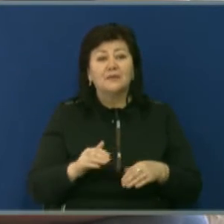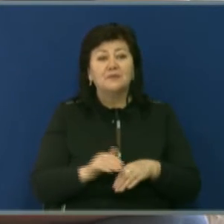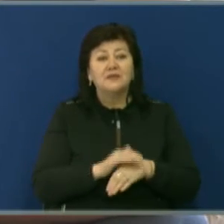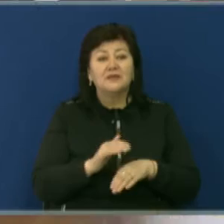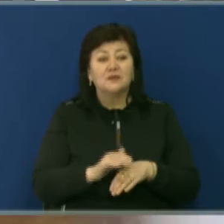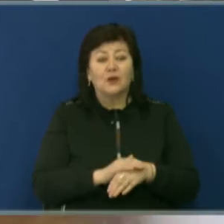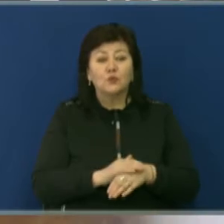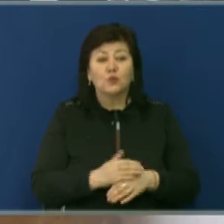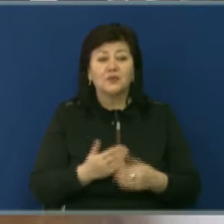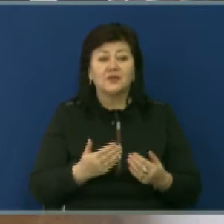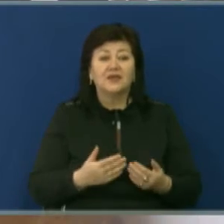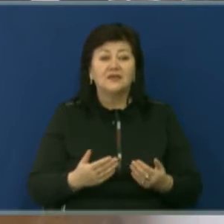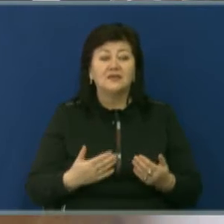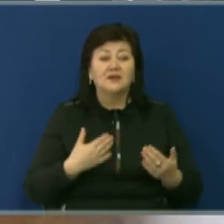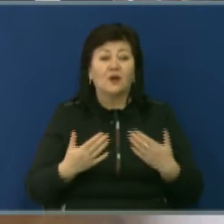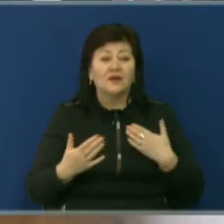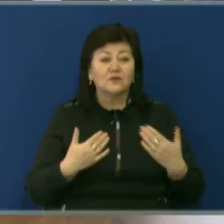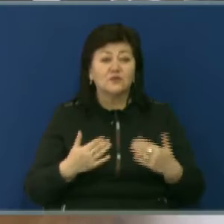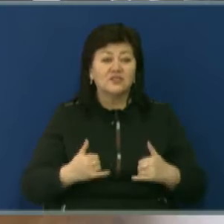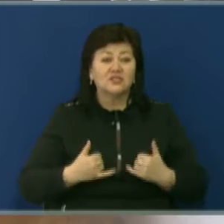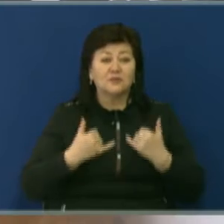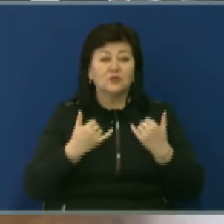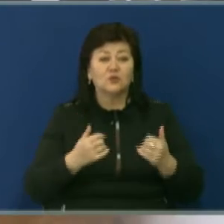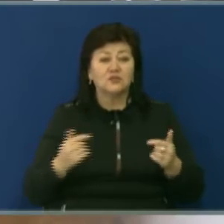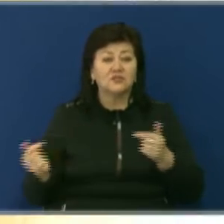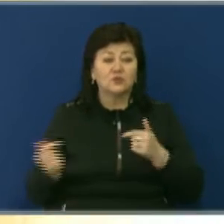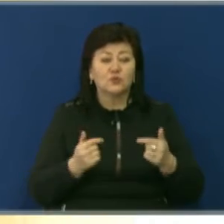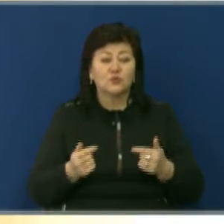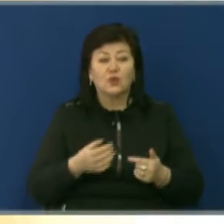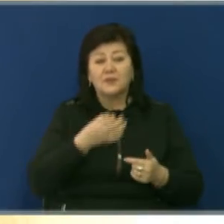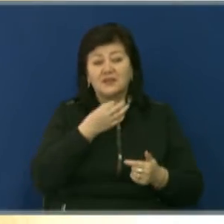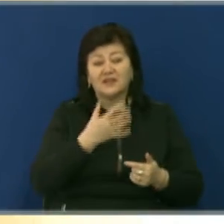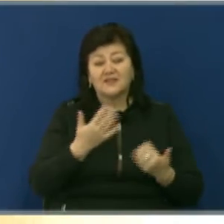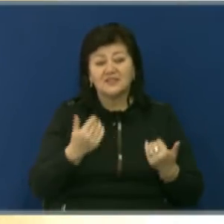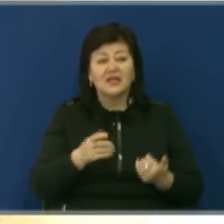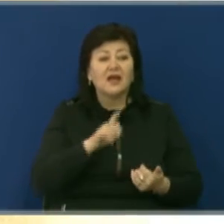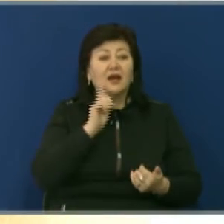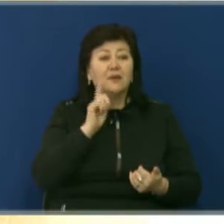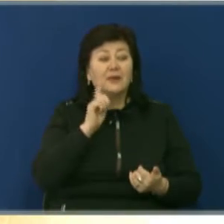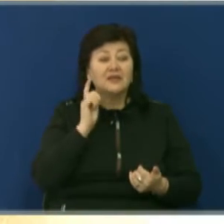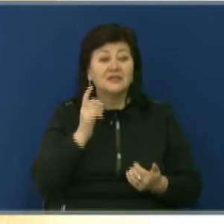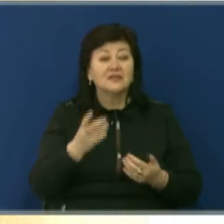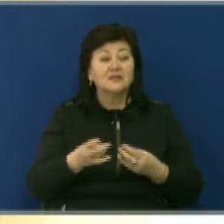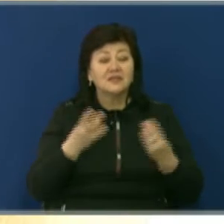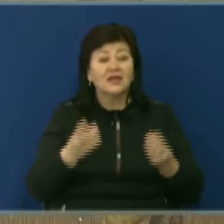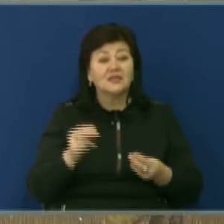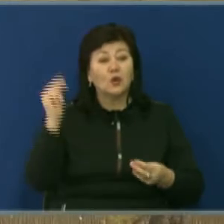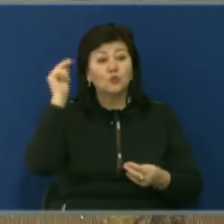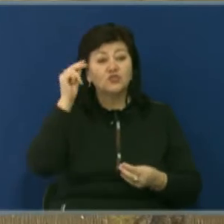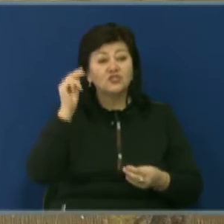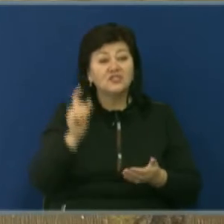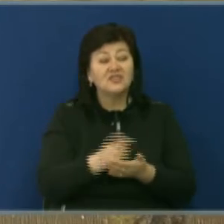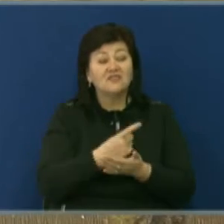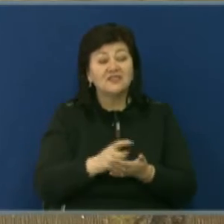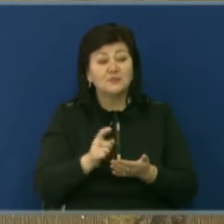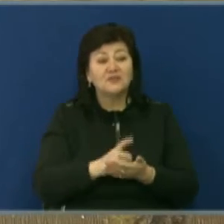мемлекет тарапынан көпбалалы отбасыларға жақсы қолдау көрсетіліп отырғандығын айтады. Сондықтан жастардың үлкен отбасы болудан қорқуына негіз жоқ